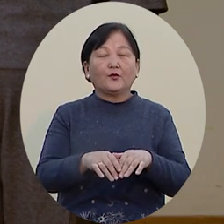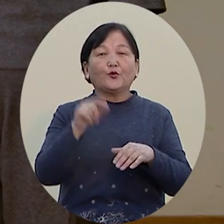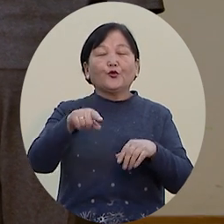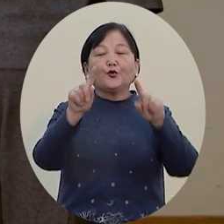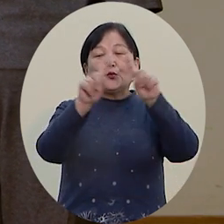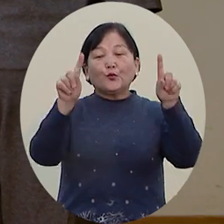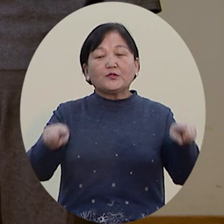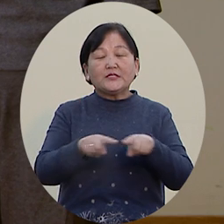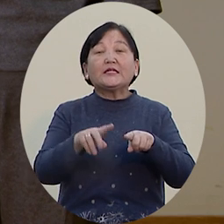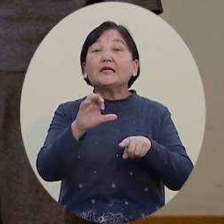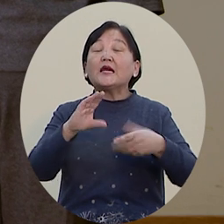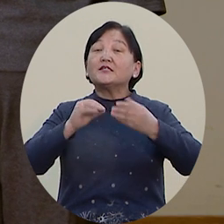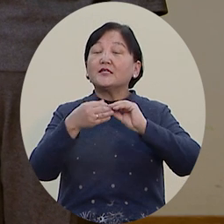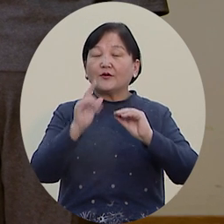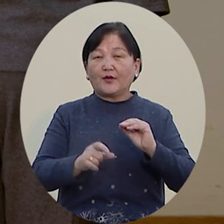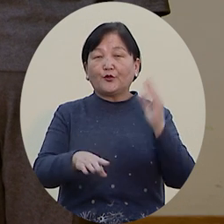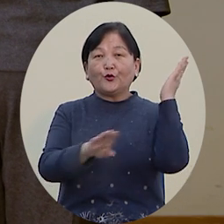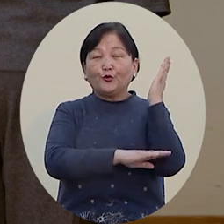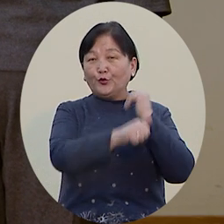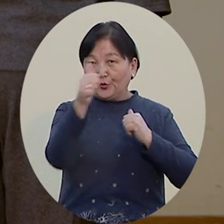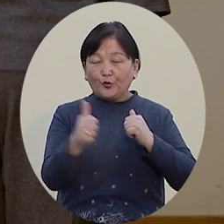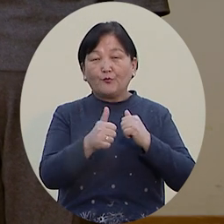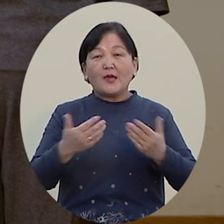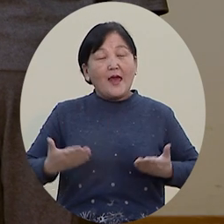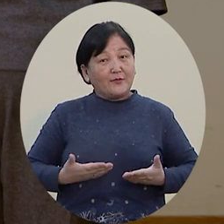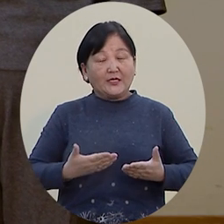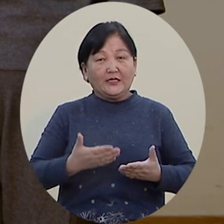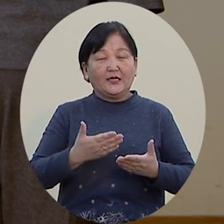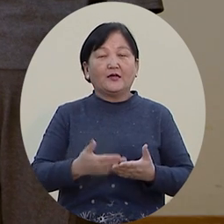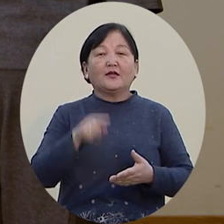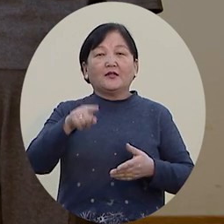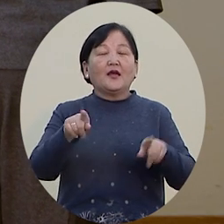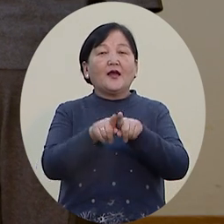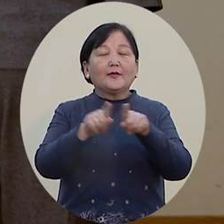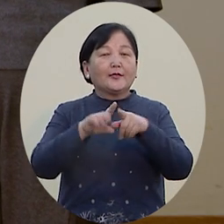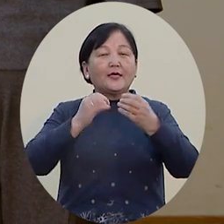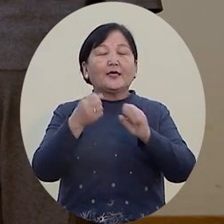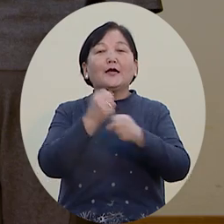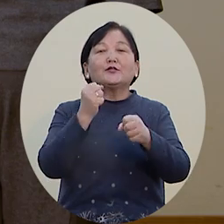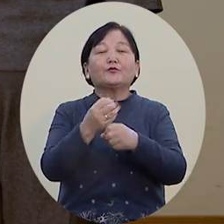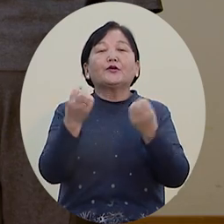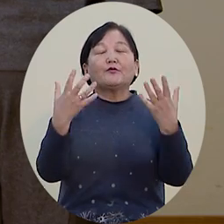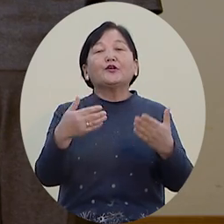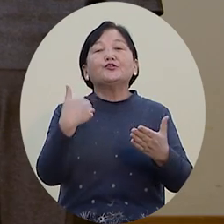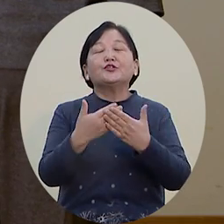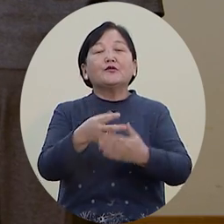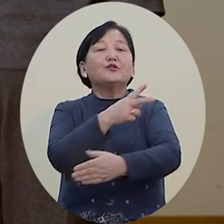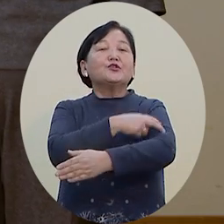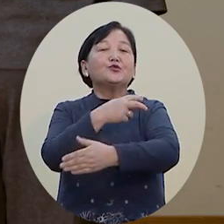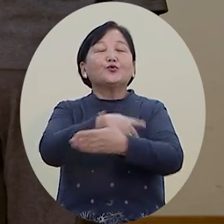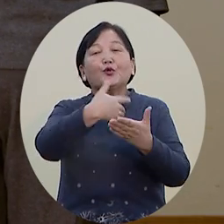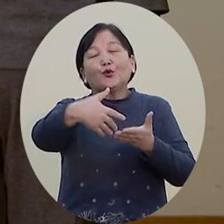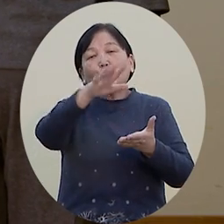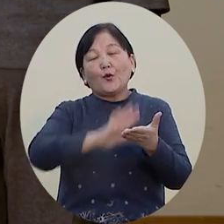чинь тэгвэл өдөр тутмын үйл ажиллагаанд хүснэгт байгуулах хэрэгцээ бол маш их байдаг. Жишээлбэл жижүүрийн хуваар,